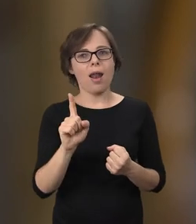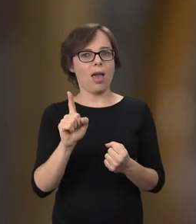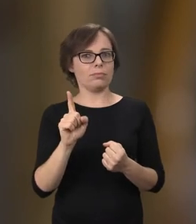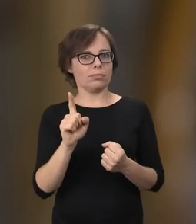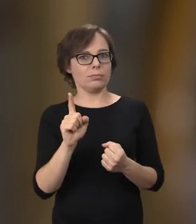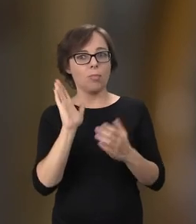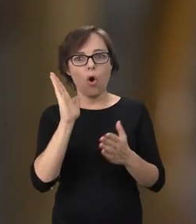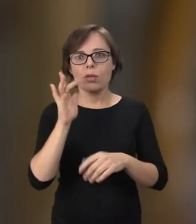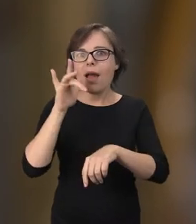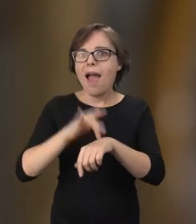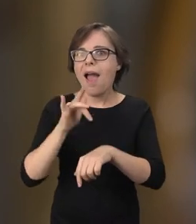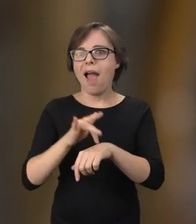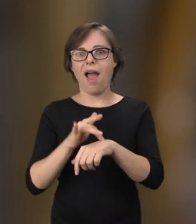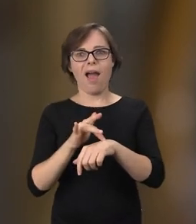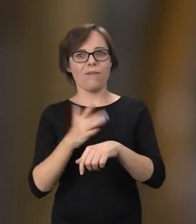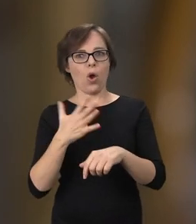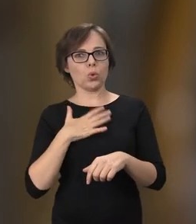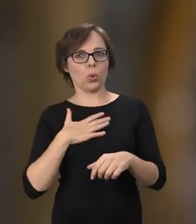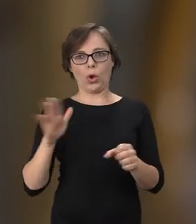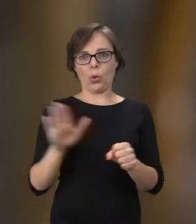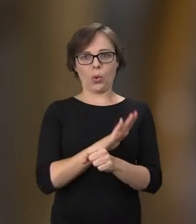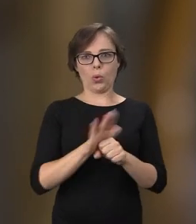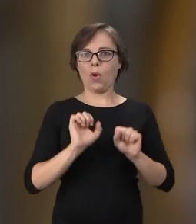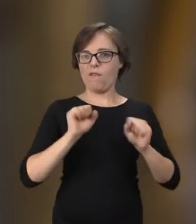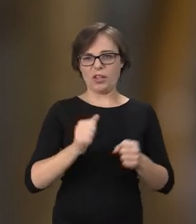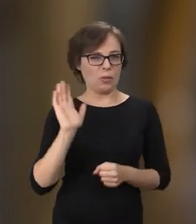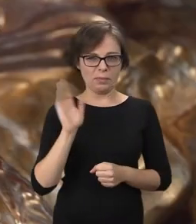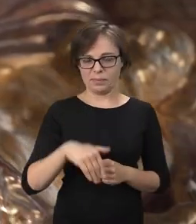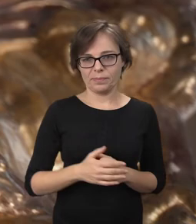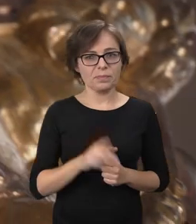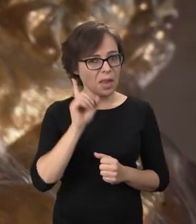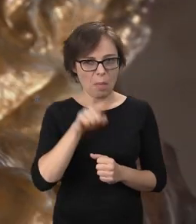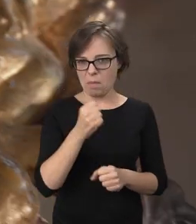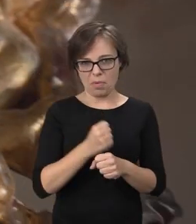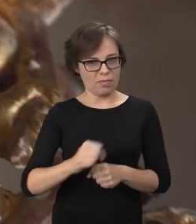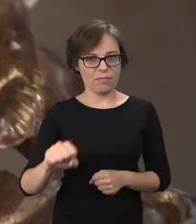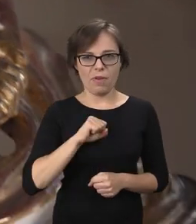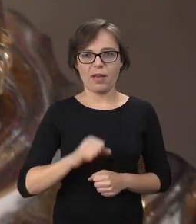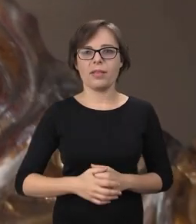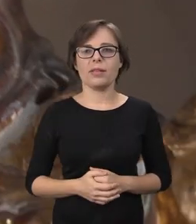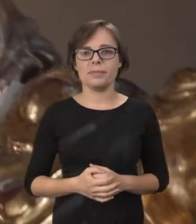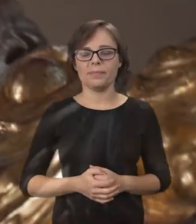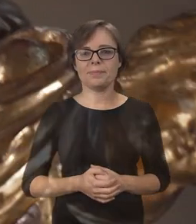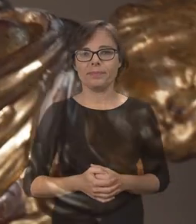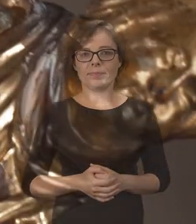rekompensują nam trochę to wszystko, to jakieś niedogodności. To jest fajna praca, naprawdę.